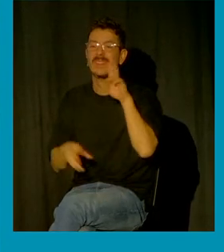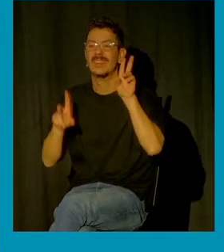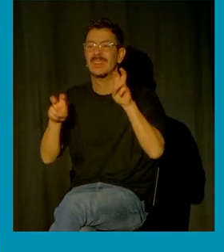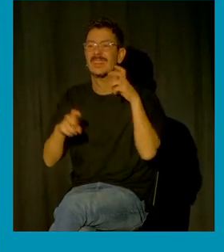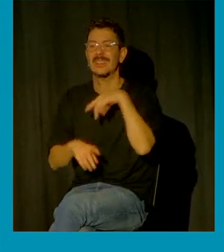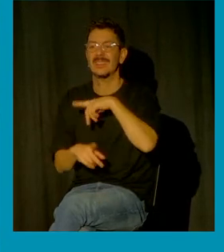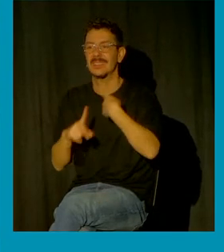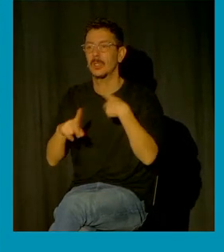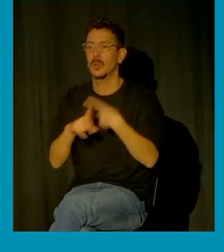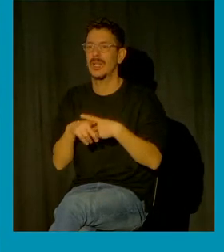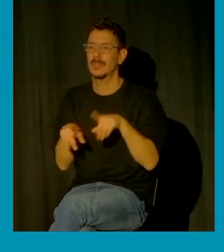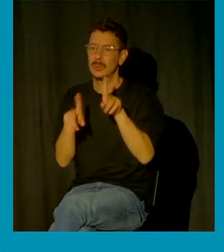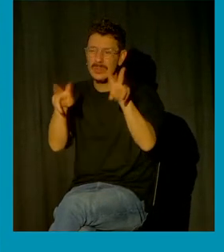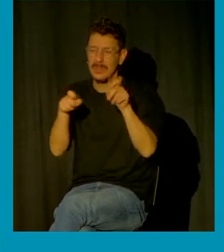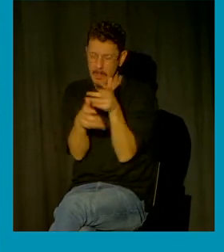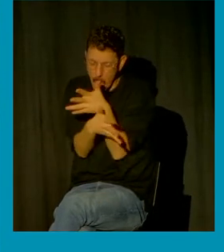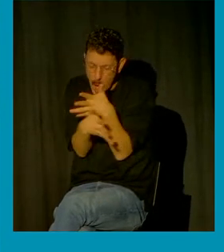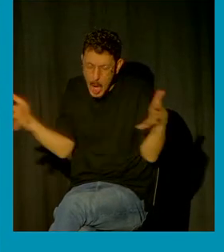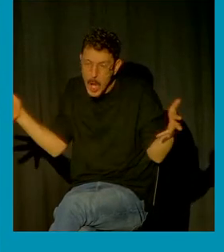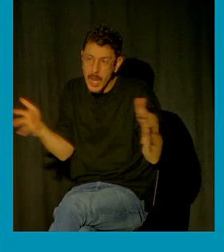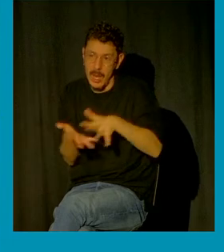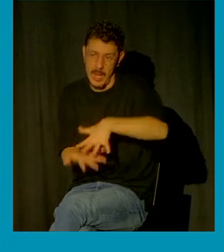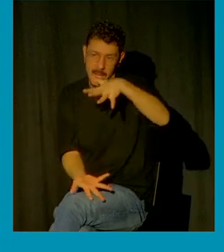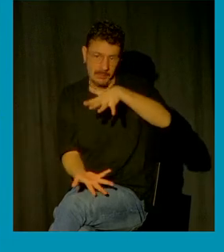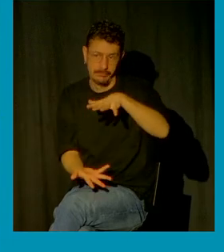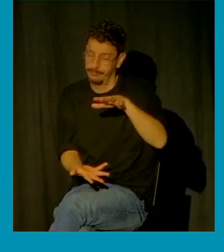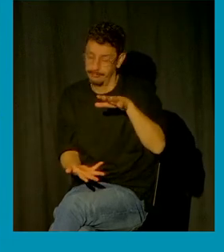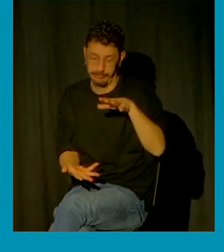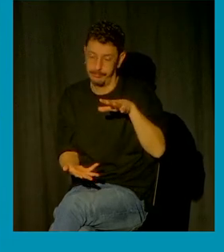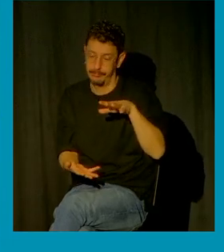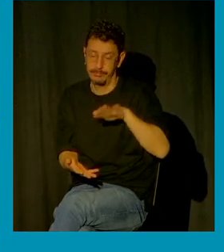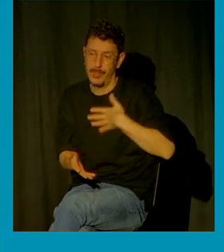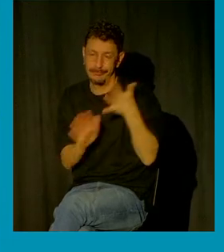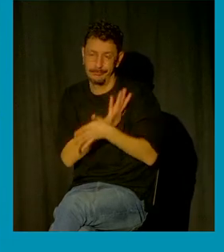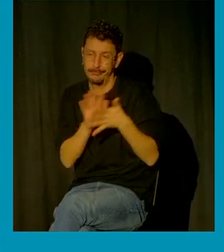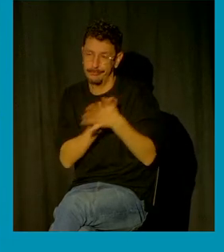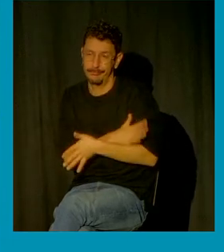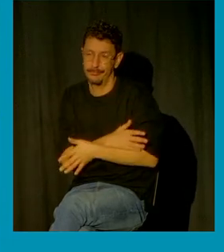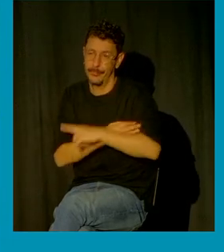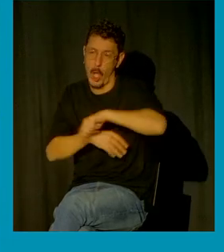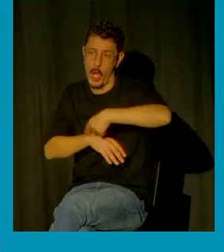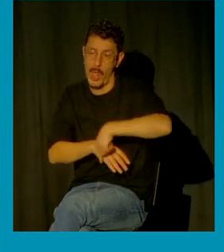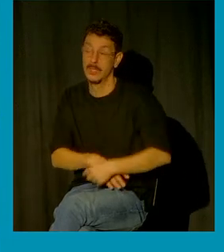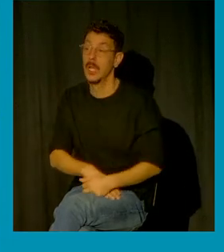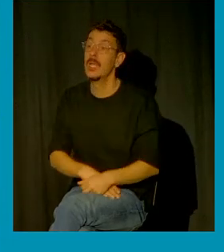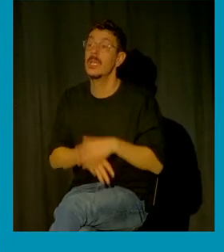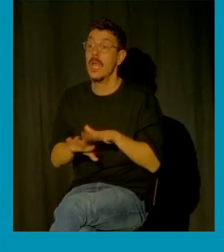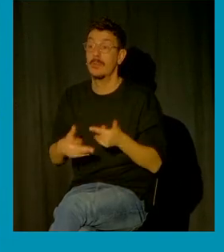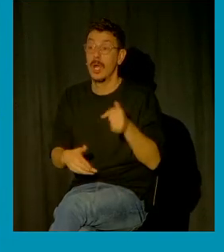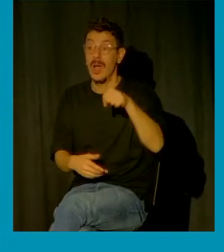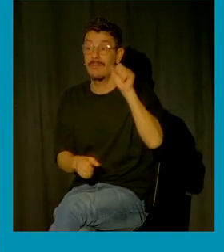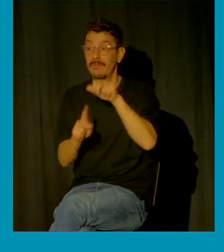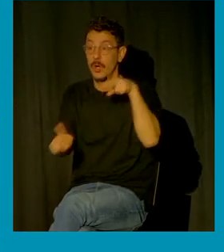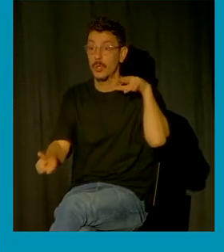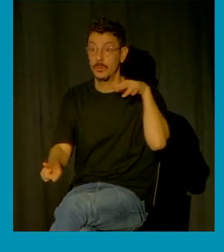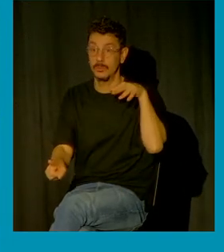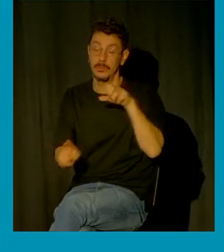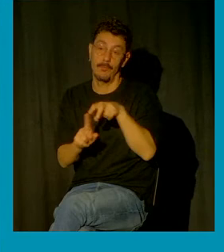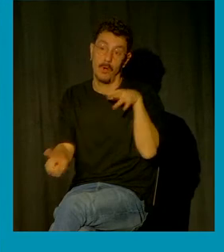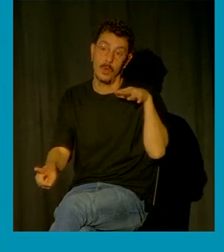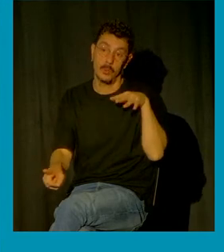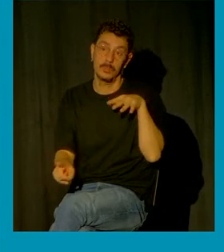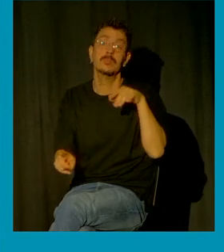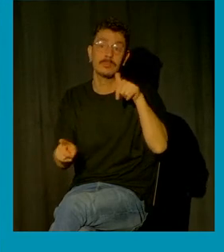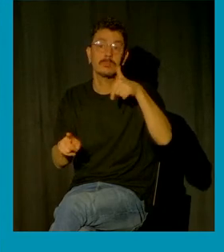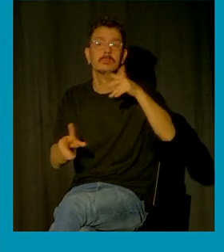àmplia que avui per primera vegada en el fòrum se'ns hagi permès parlar específicament de les